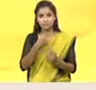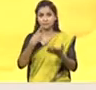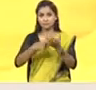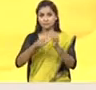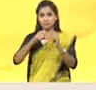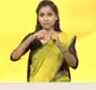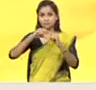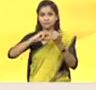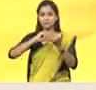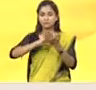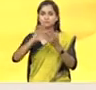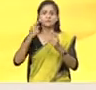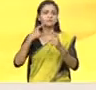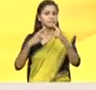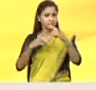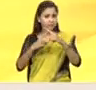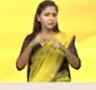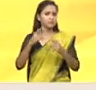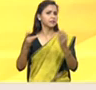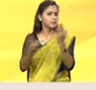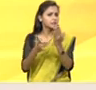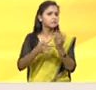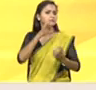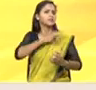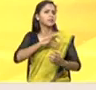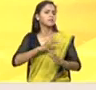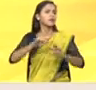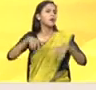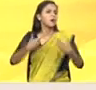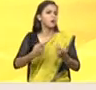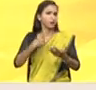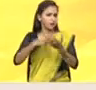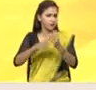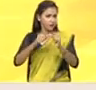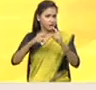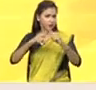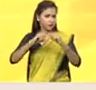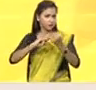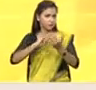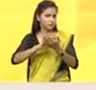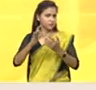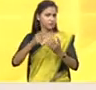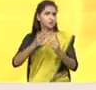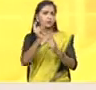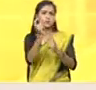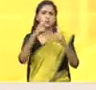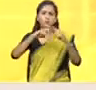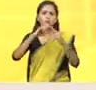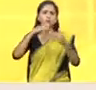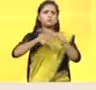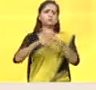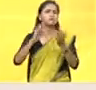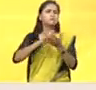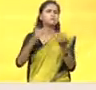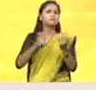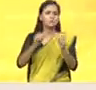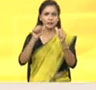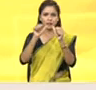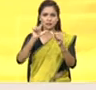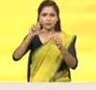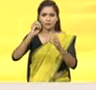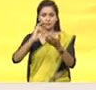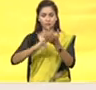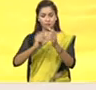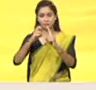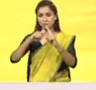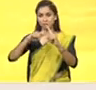इस टेक्नोलॉजी से हमको कैसे लाभ होगा मैं इसका उत्तर दूंगा। रक्षित, आप उत्तराखंड में कहाँ से हैं? सर, मैं अल्मोड़ा से हूँ। तो बाल मिठाई वाले